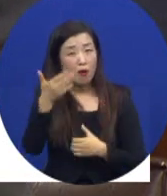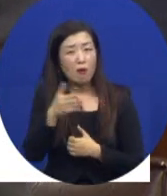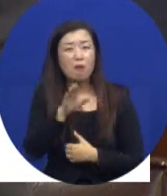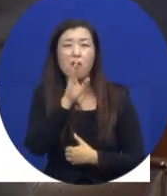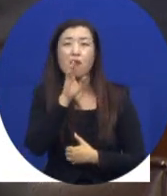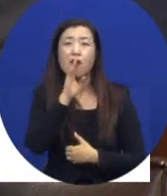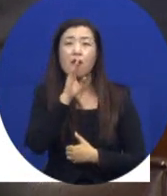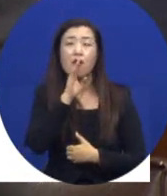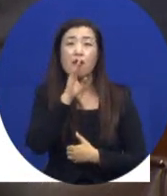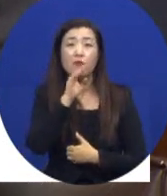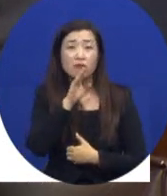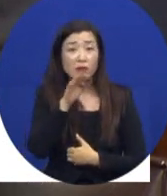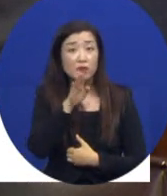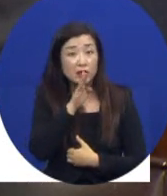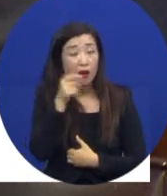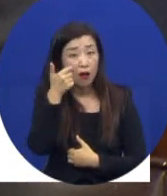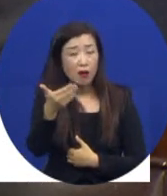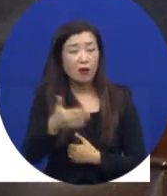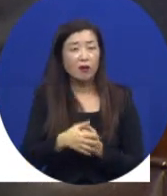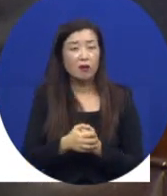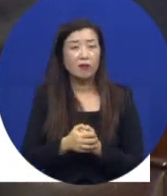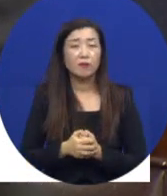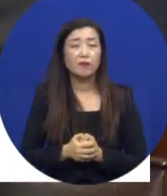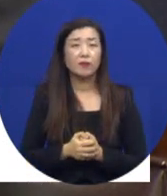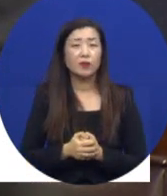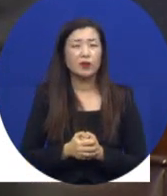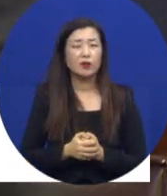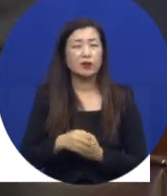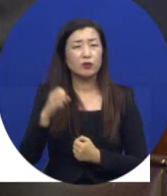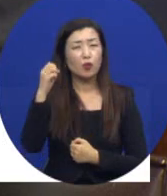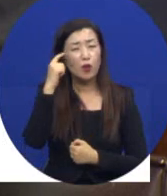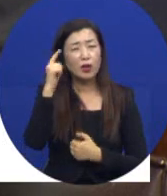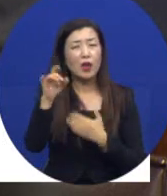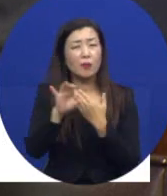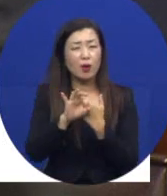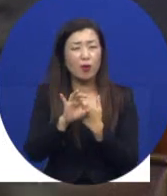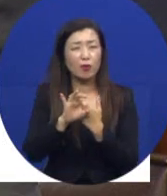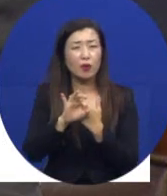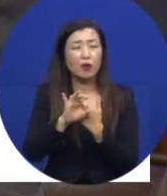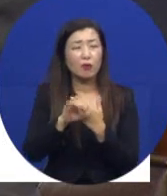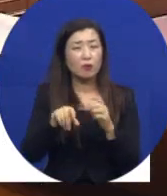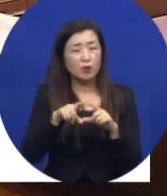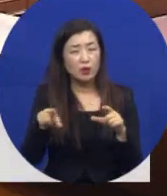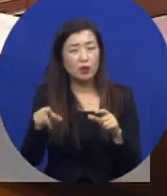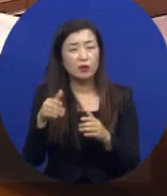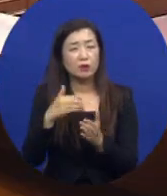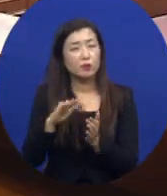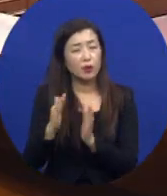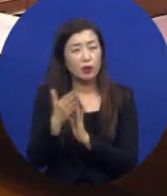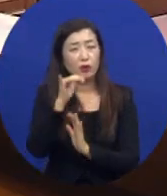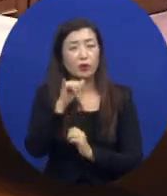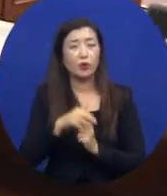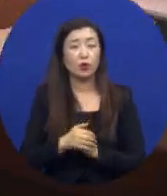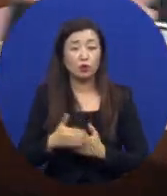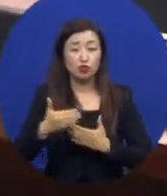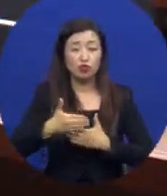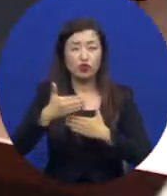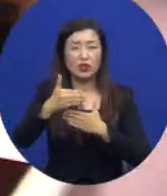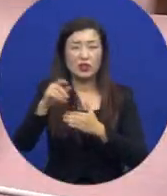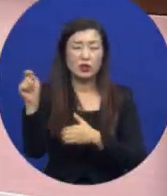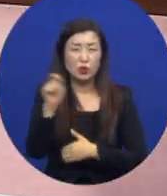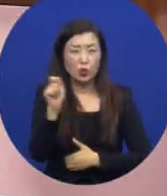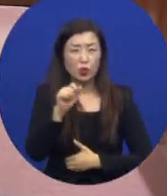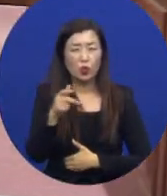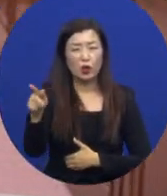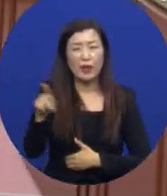다 학교 어느 뜨린 을 그러면 그 중 법이 개정되면서 추진에 속도를 못 내는